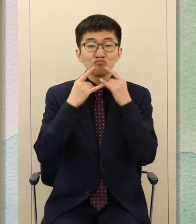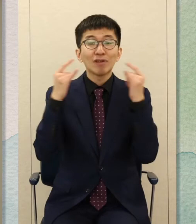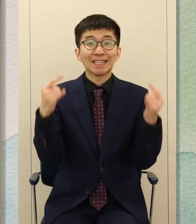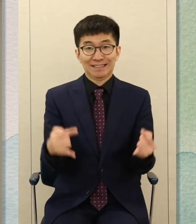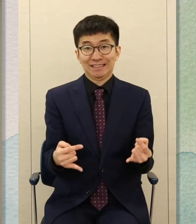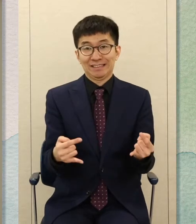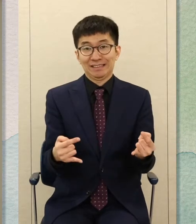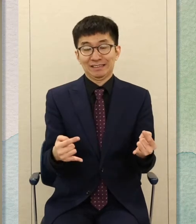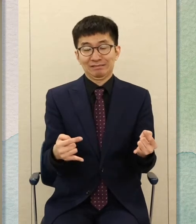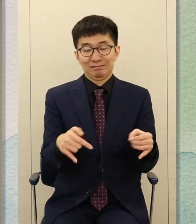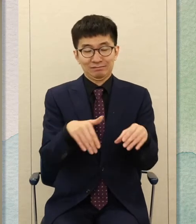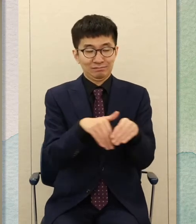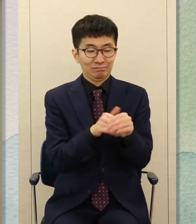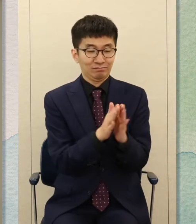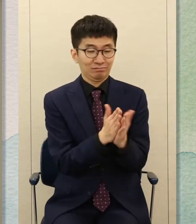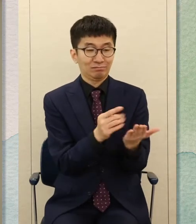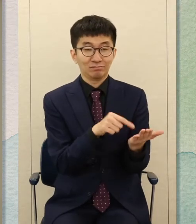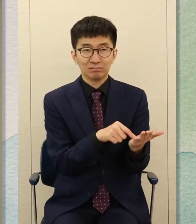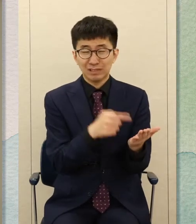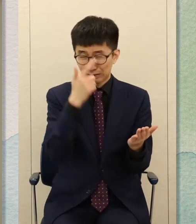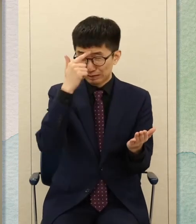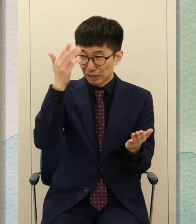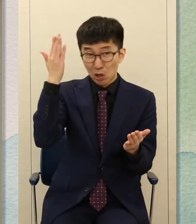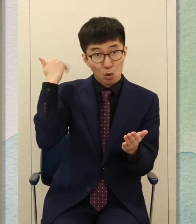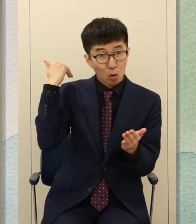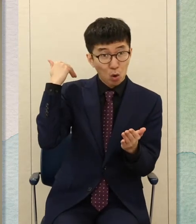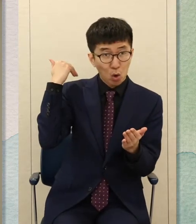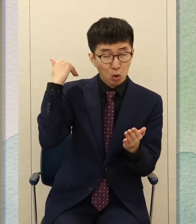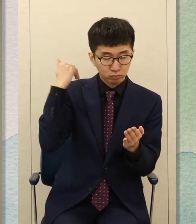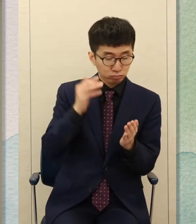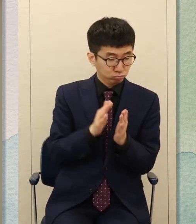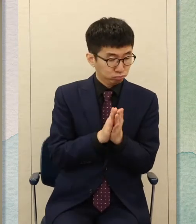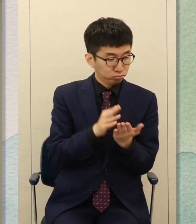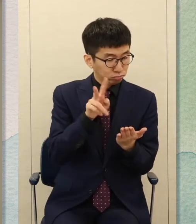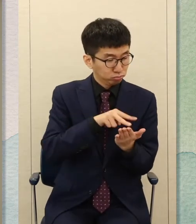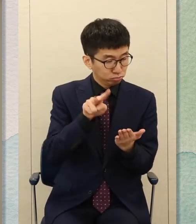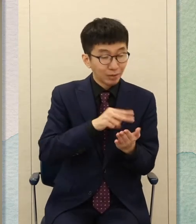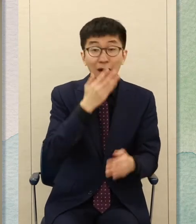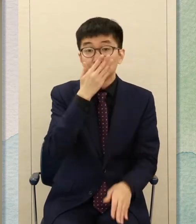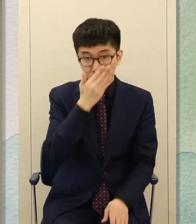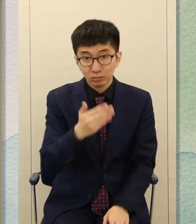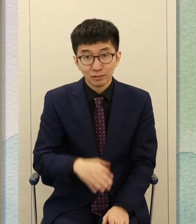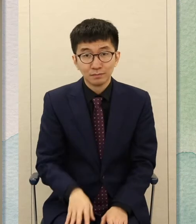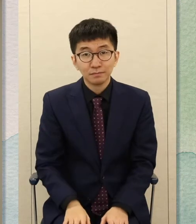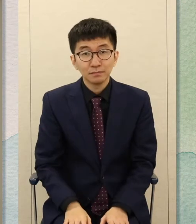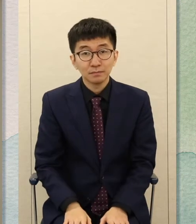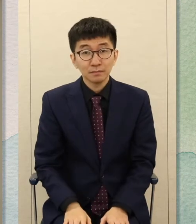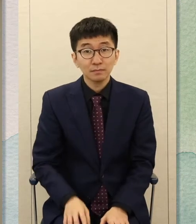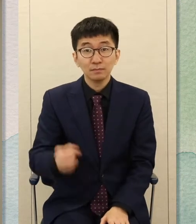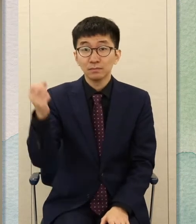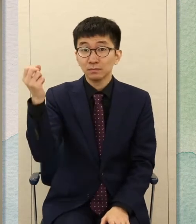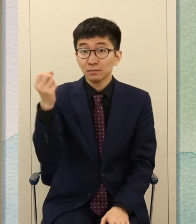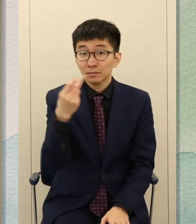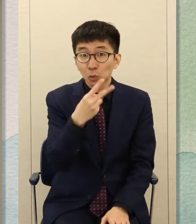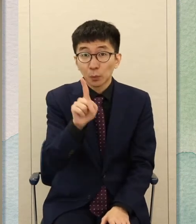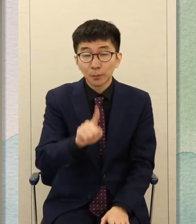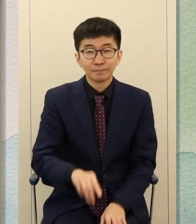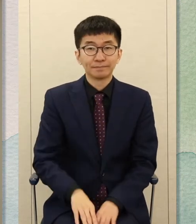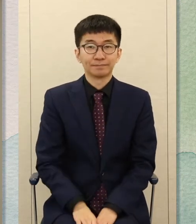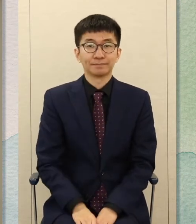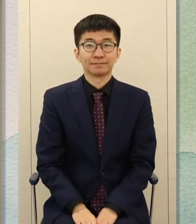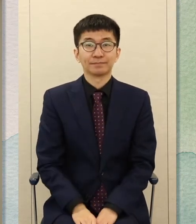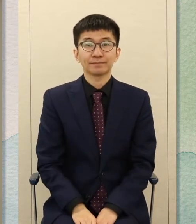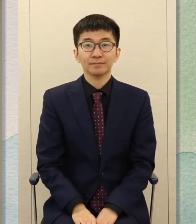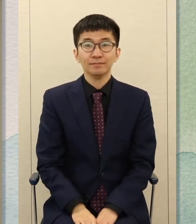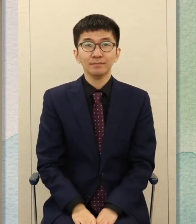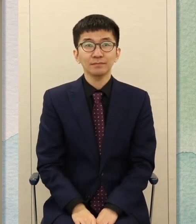문학 이렇게 고전 같이 읽기 모임 이런 걸 한다든가 또 이런 경우도